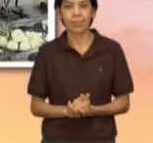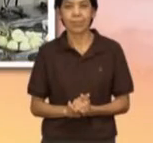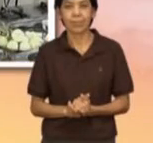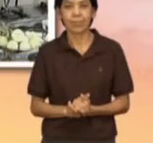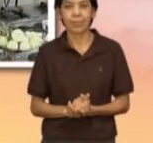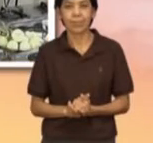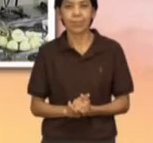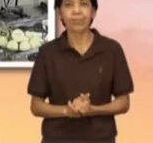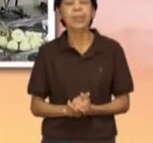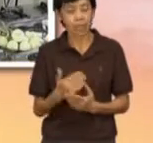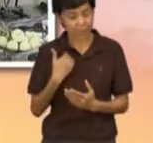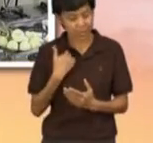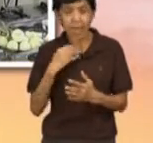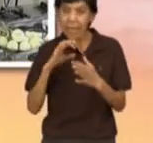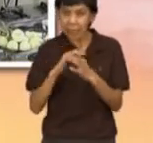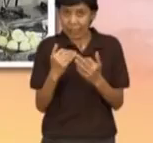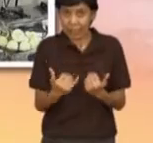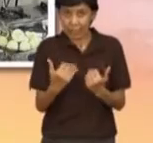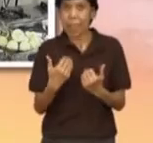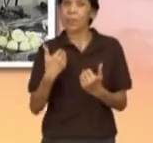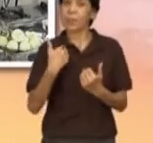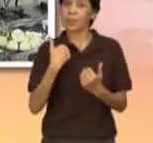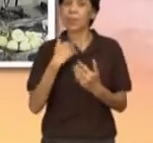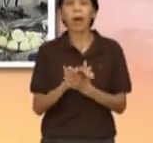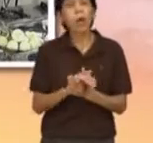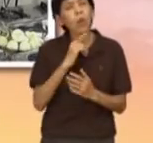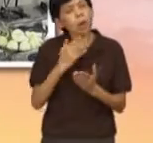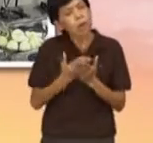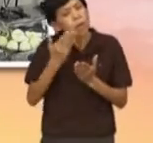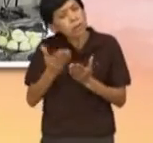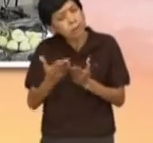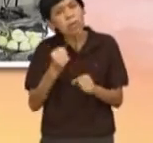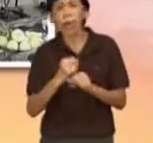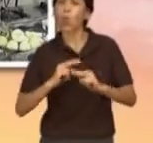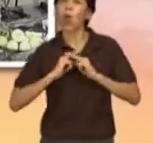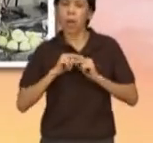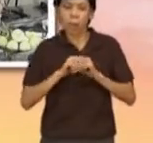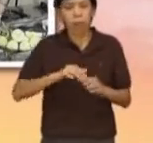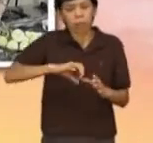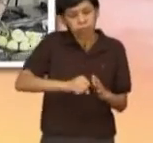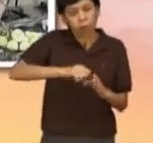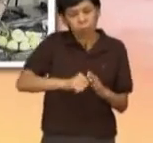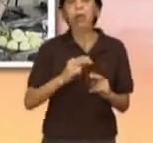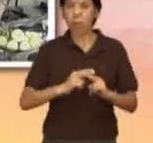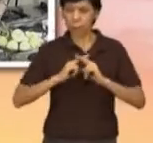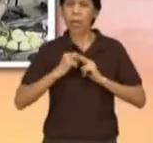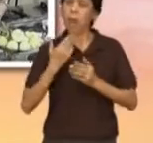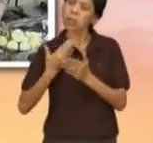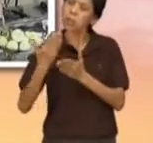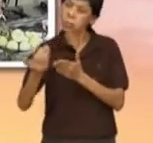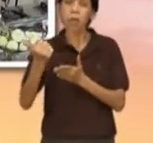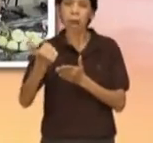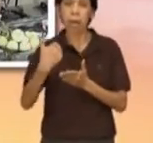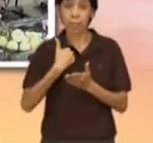่เรื่องที่สะดวกอย่างนึงนะคะสำหรับยุคปัจจุบันแต่ว่าถ้าใครจะซื้อมาคั้นเองก็ได้นะคะ ก็ได้ค ่ ะ ก็ดีก็คือ ก็เอ